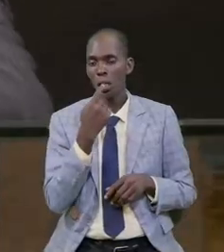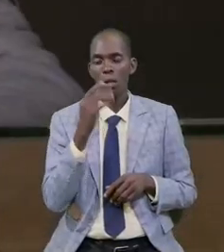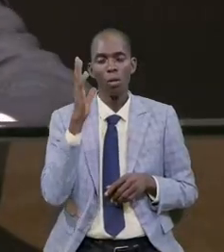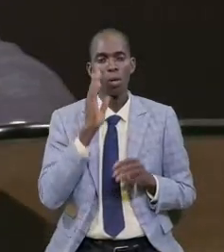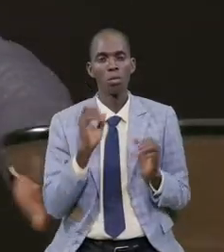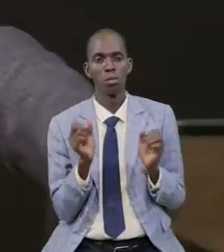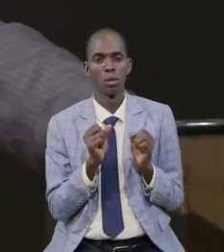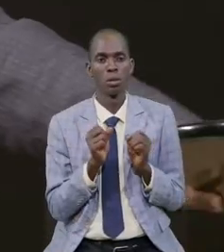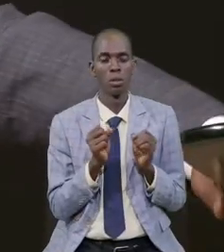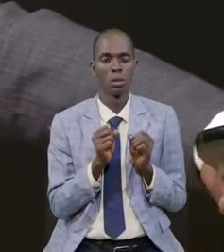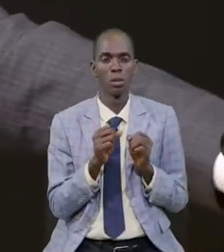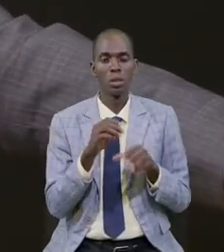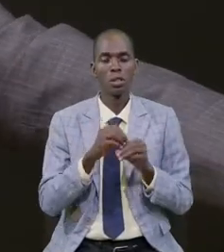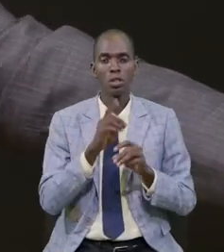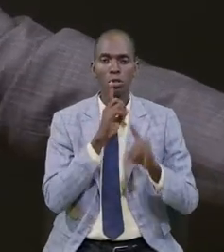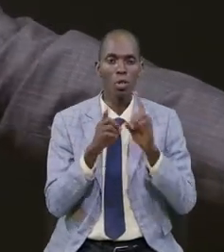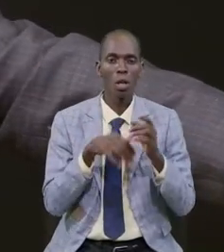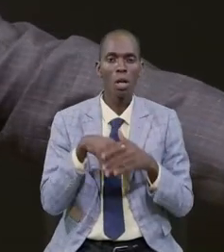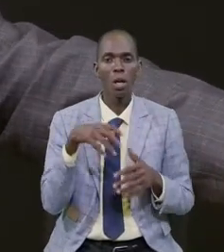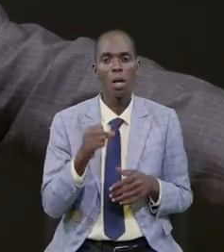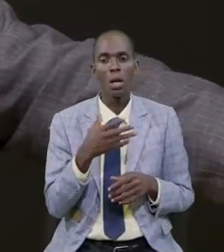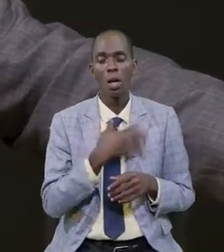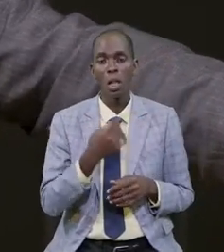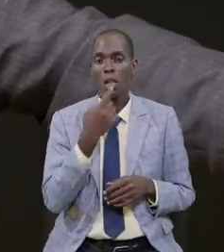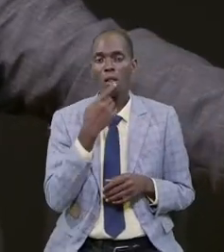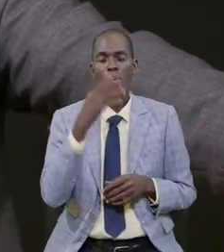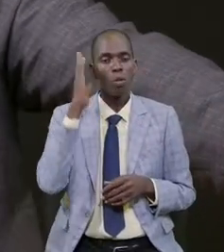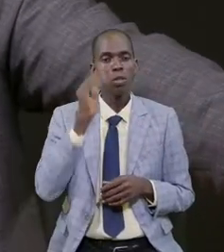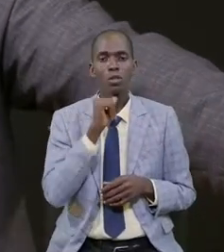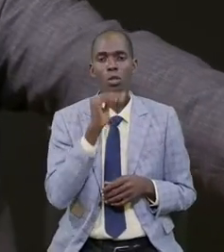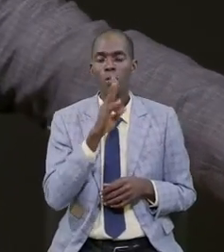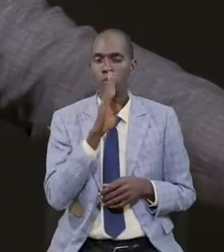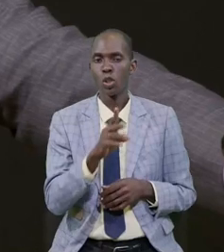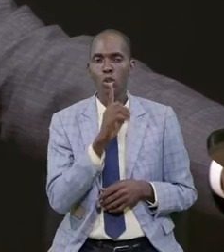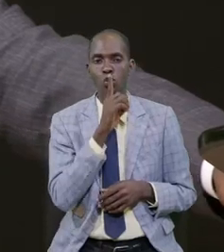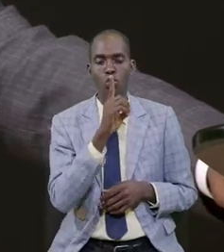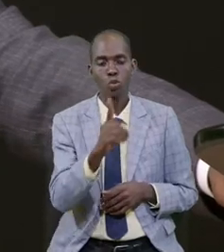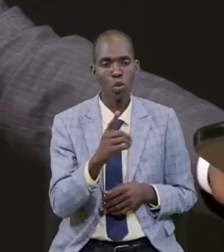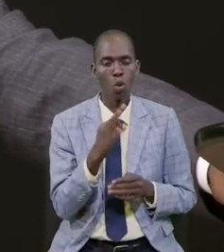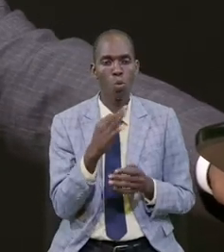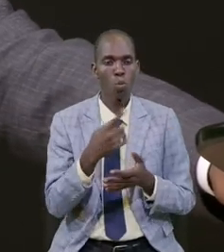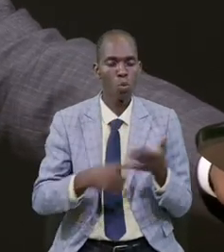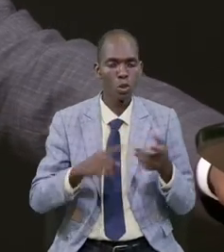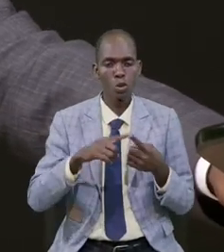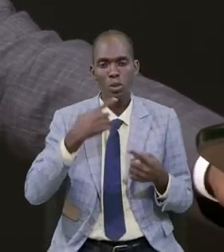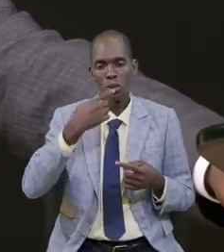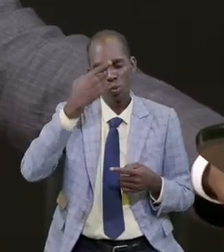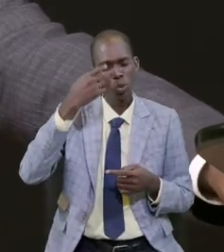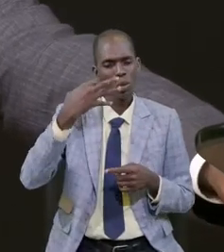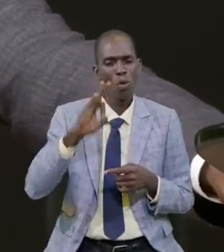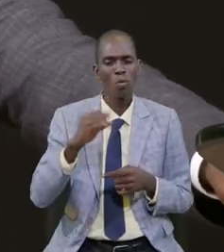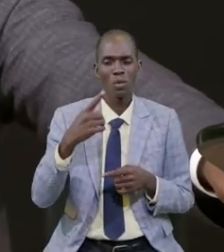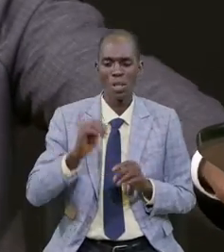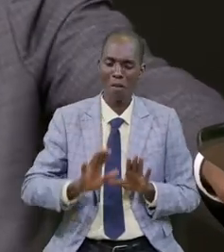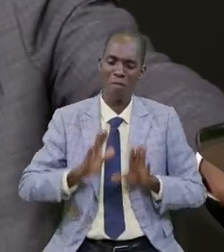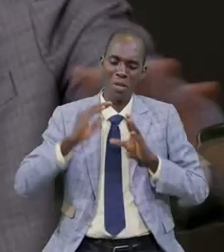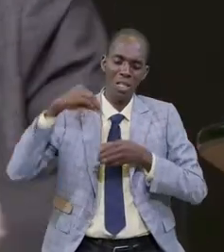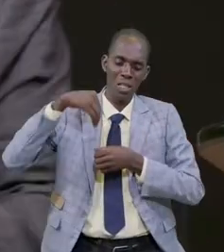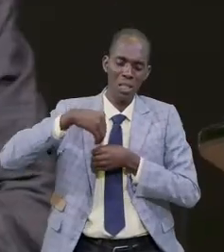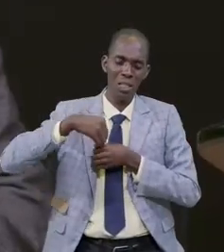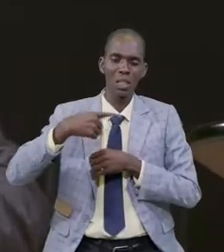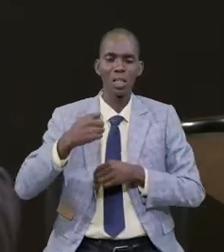va chanceler. La langue ne sera pas sûre d'elle-même à cause de la peur au-dedans, dans le